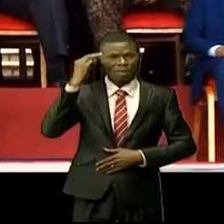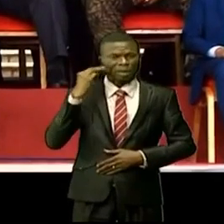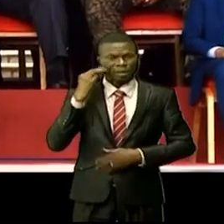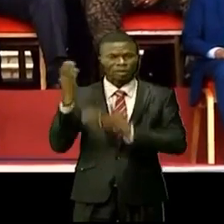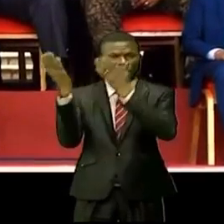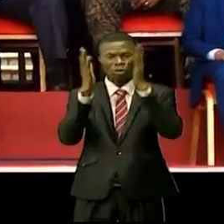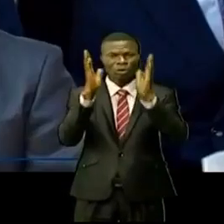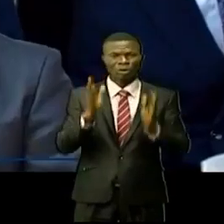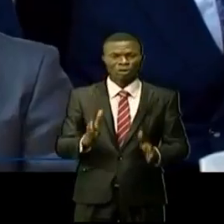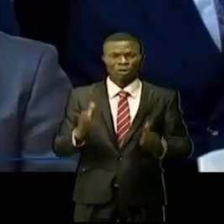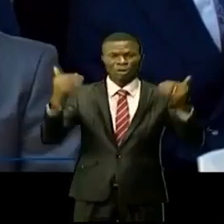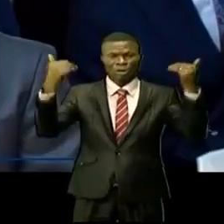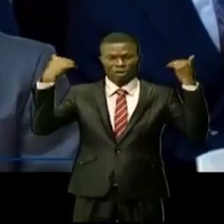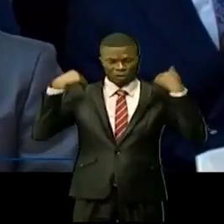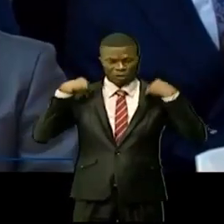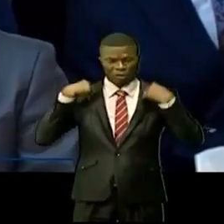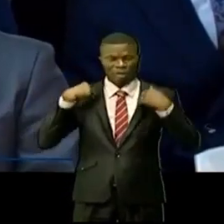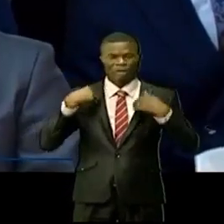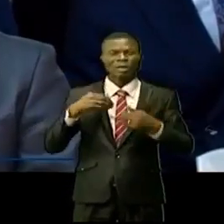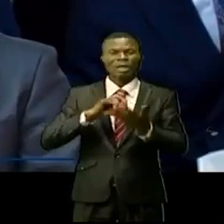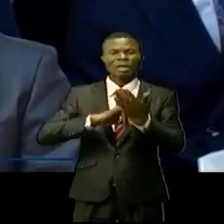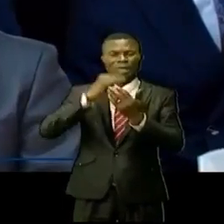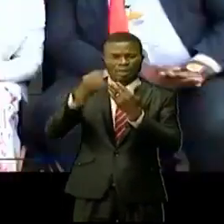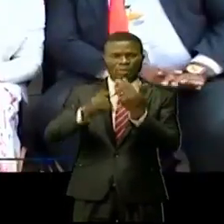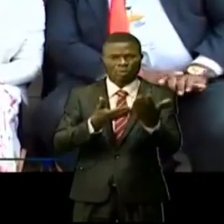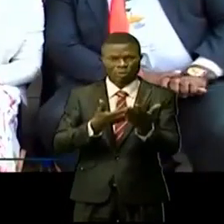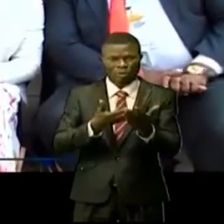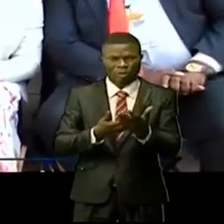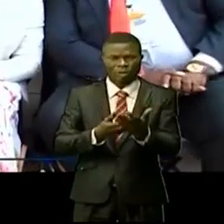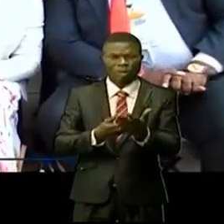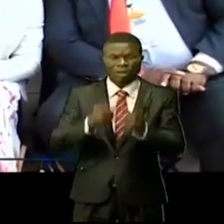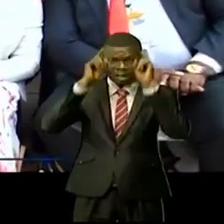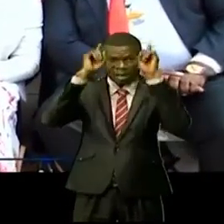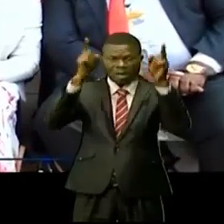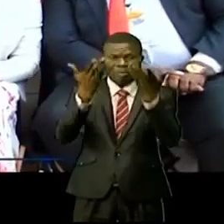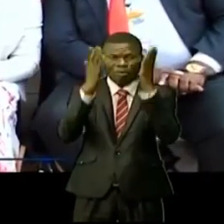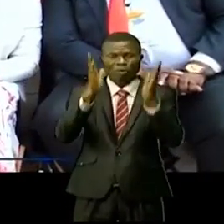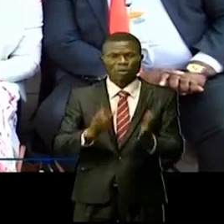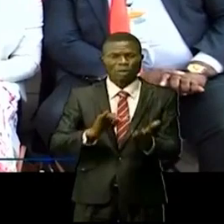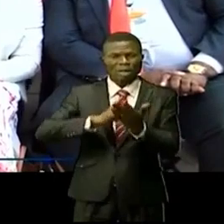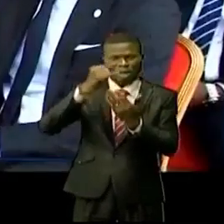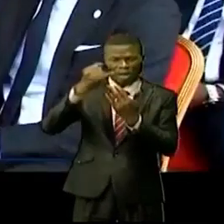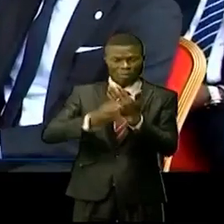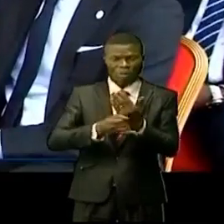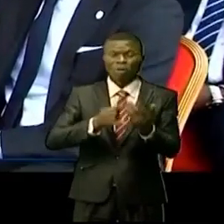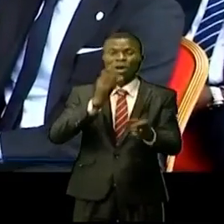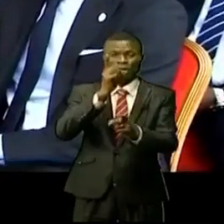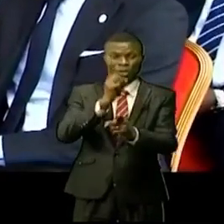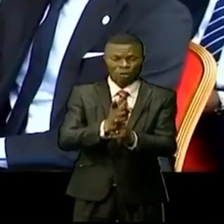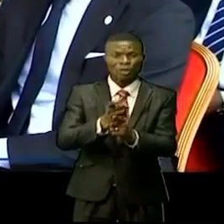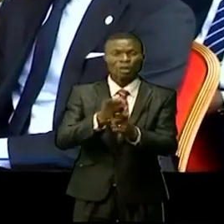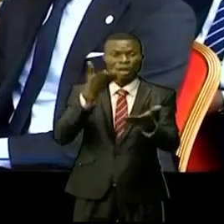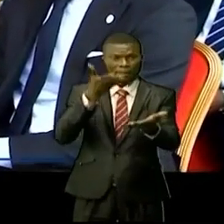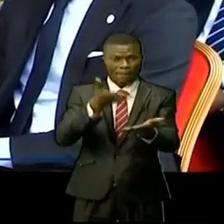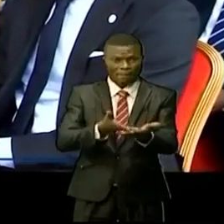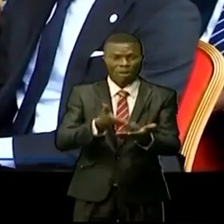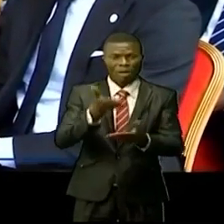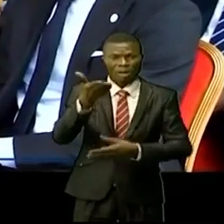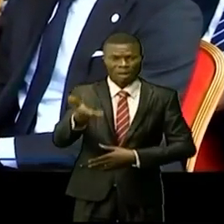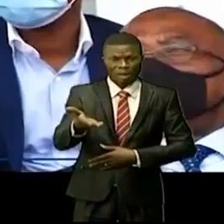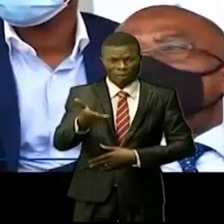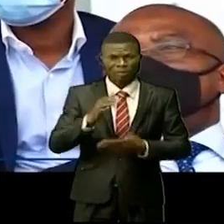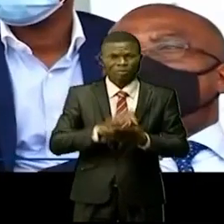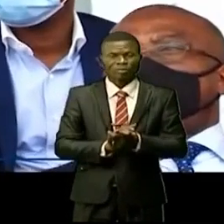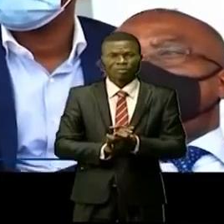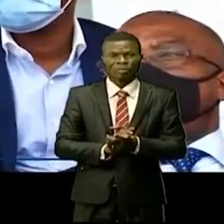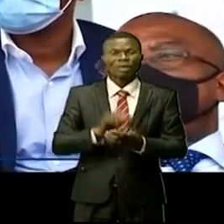Okende, autorité tutélaire de ce projet, TransAcadémia est un projet à impact visible et réel. Il va résoudre tant soit peu